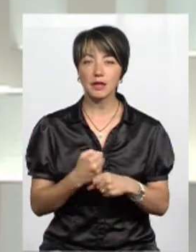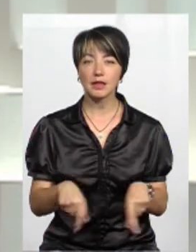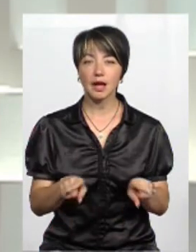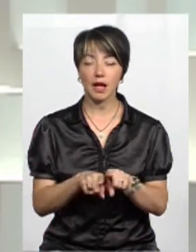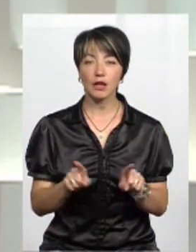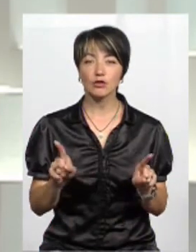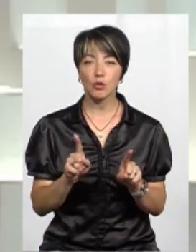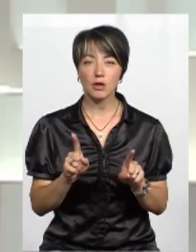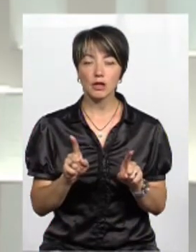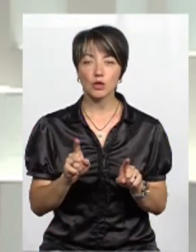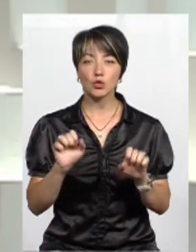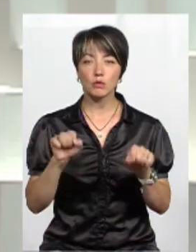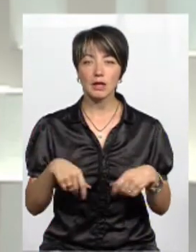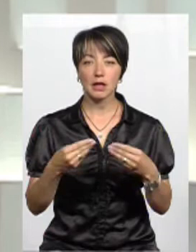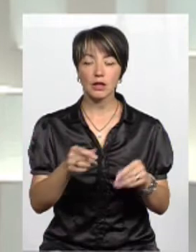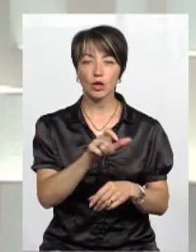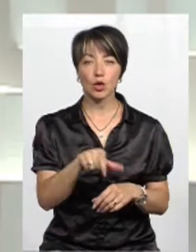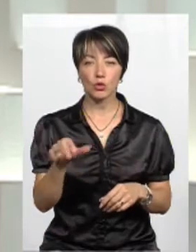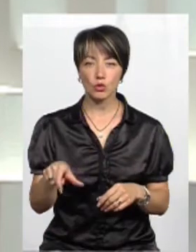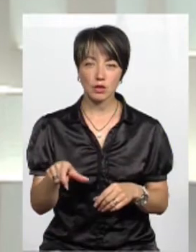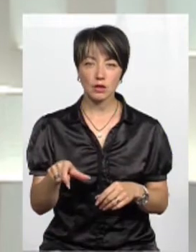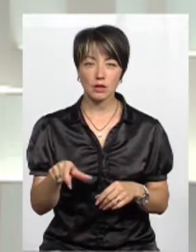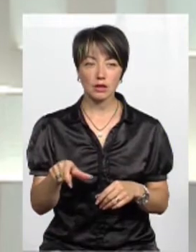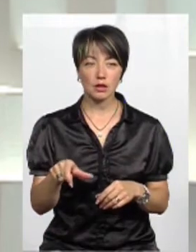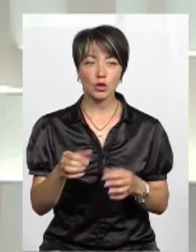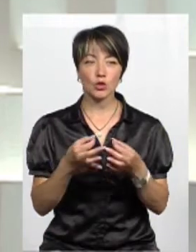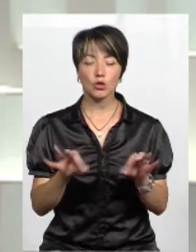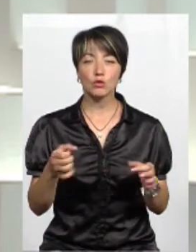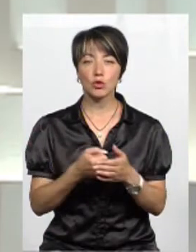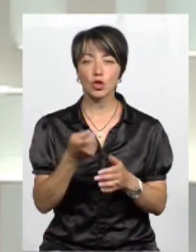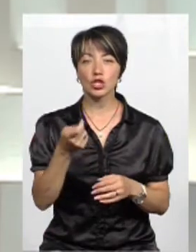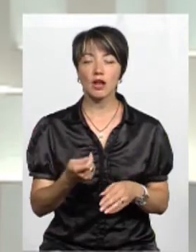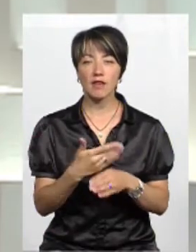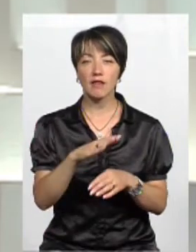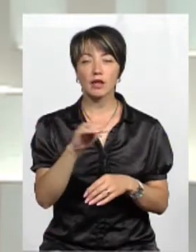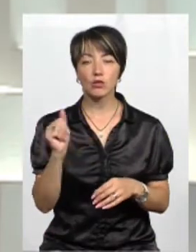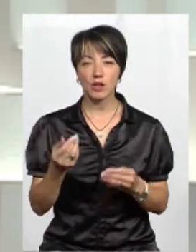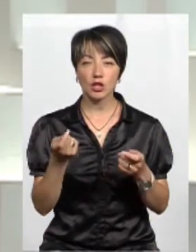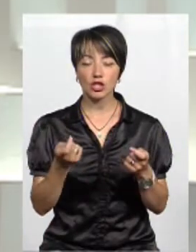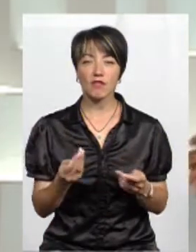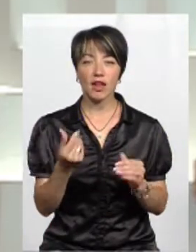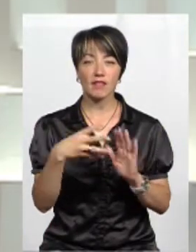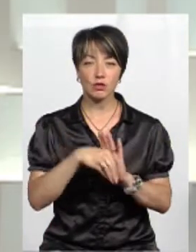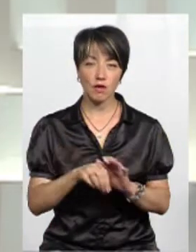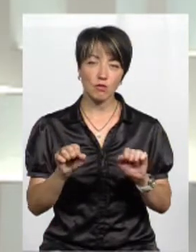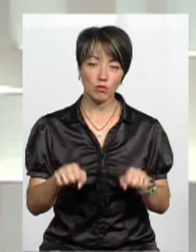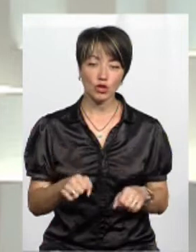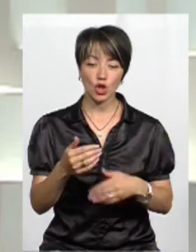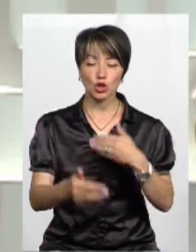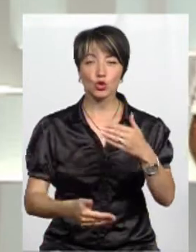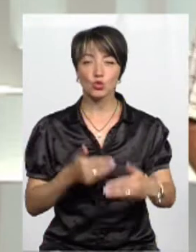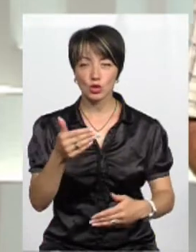щоб зуміти дати людям доступ до дешевих кредитів, до дешевого інвестування. Тоді може воно якось зрушиться